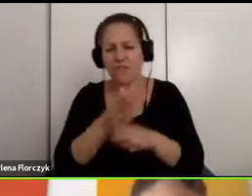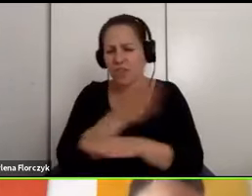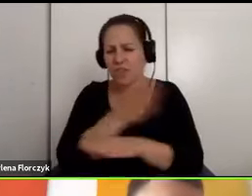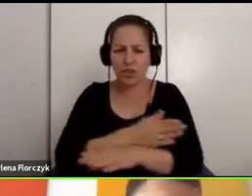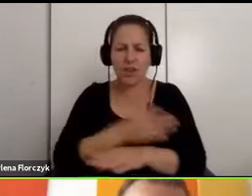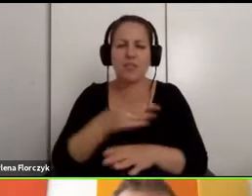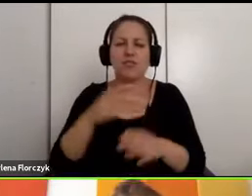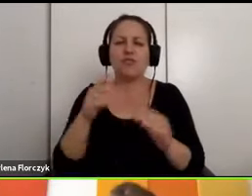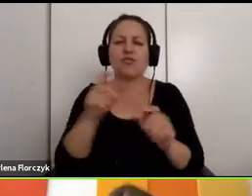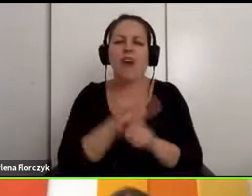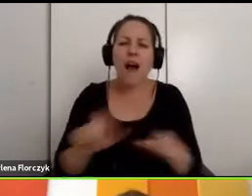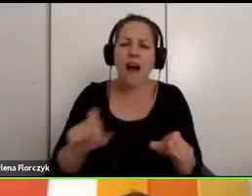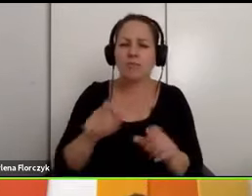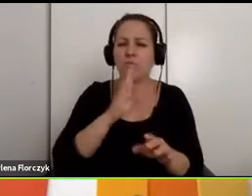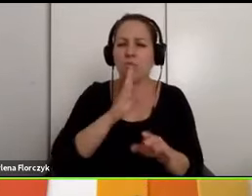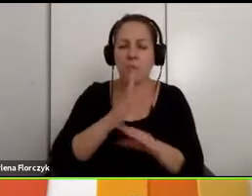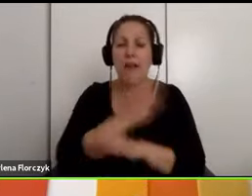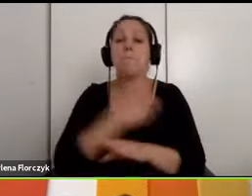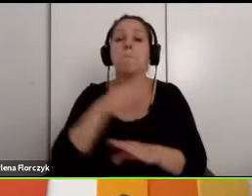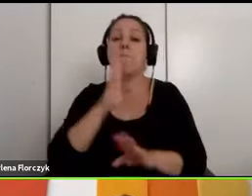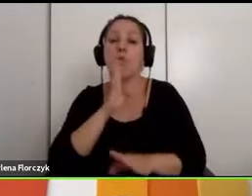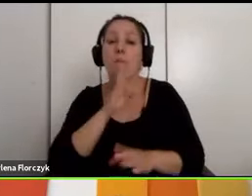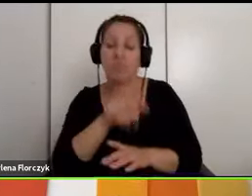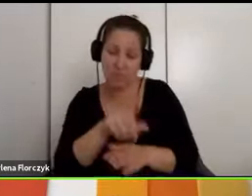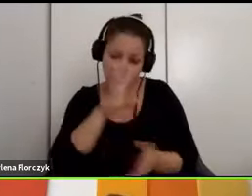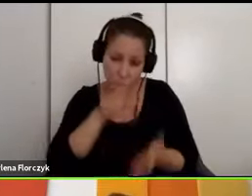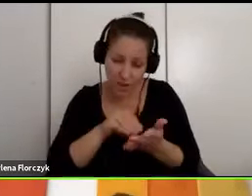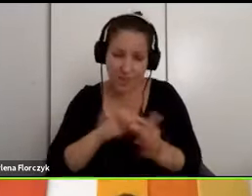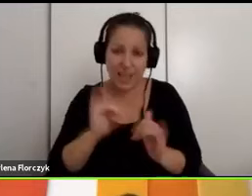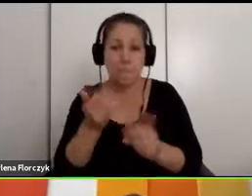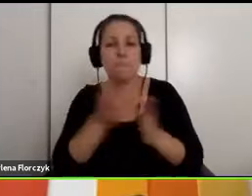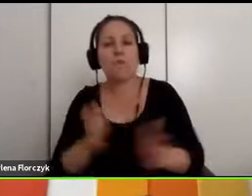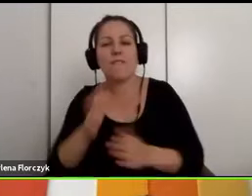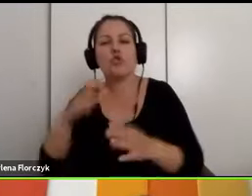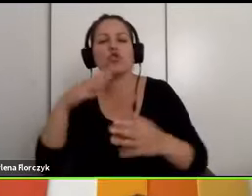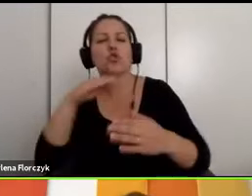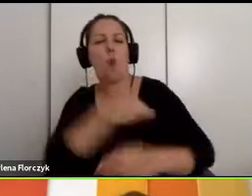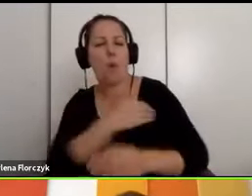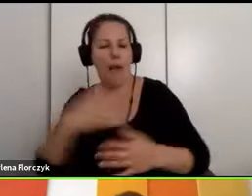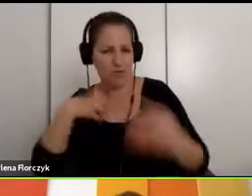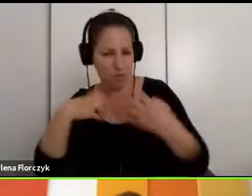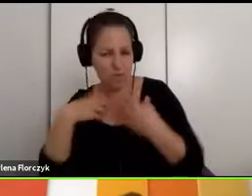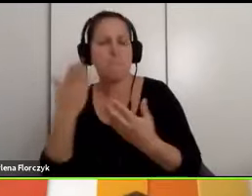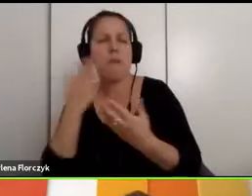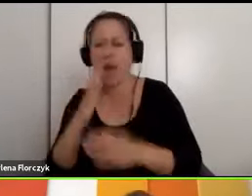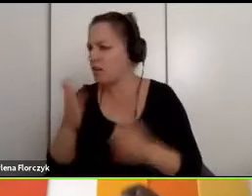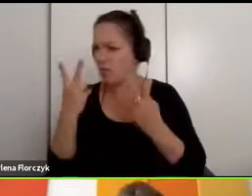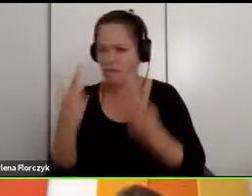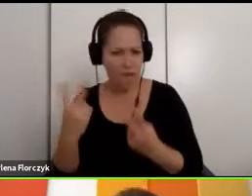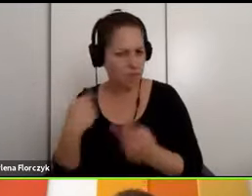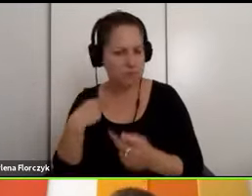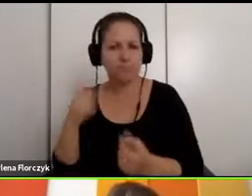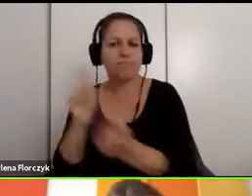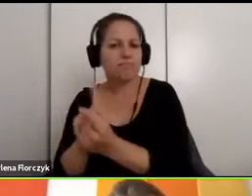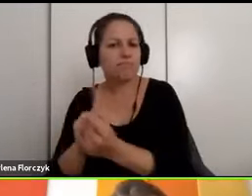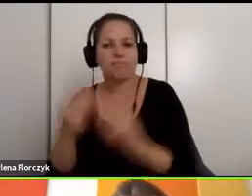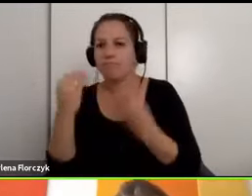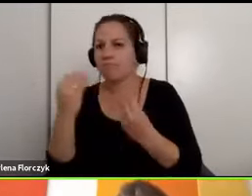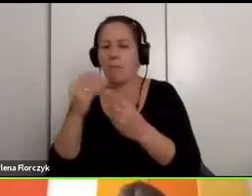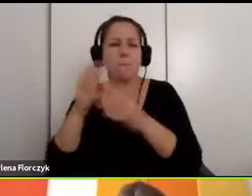czasem. Znaczy ja podobne doświadczenie, oczywiście jakby przygotowywanie do szkoły aktorskiej też było dla mnie bardzo ważne. Ja spotkałem też wspaniałych